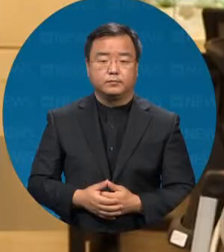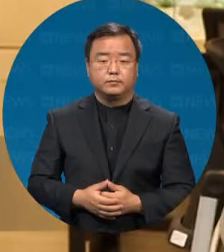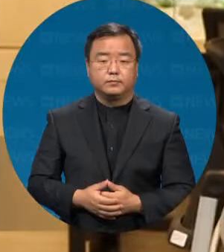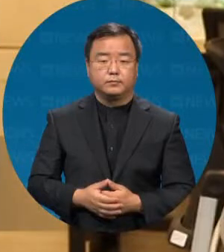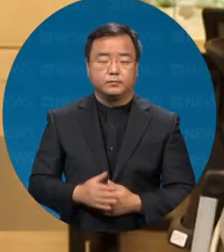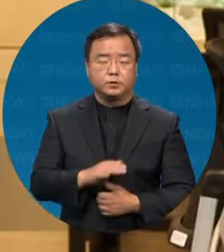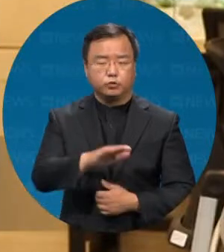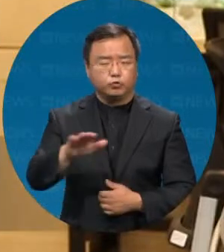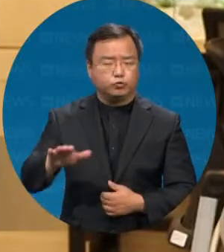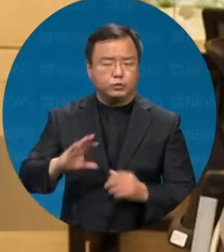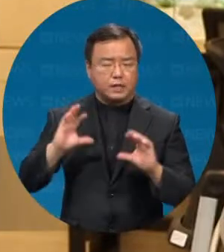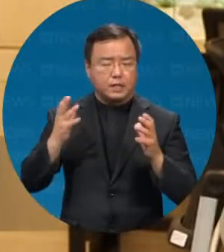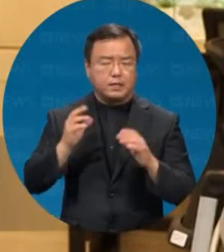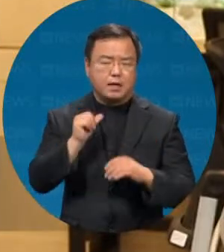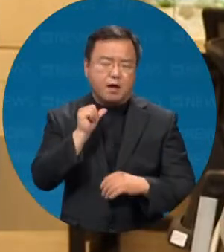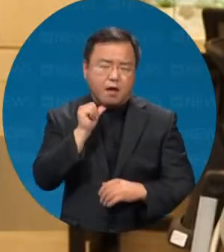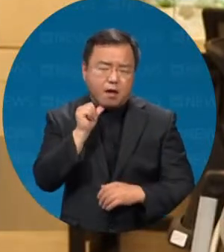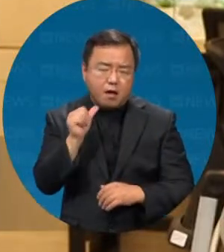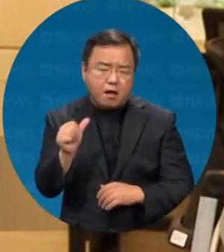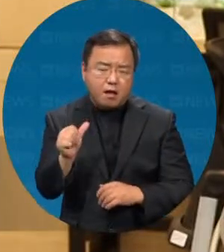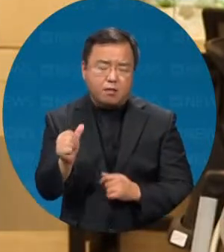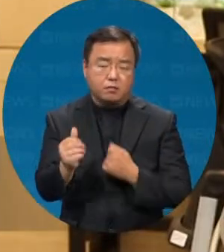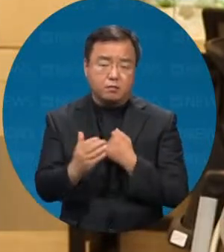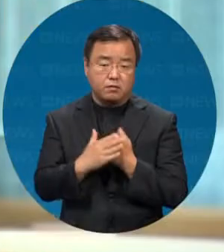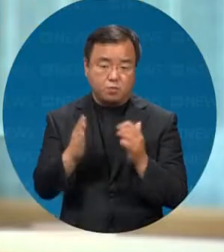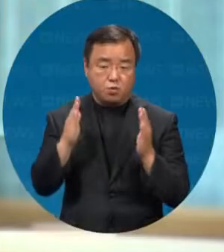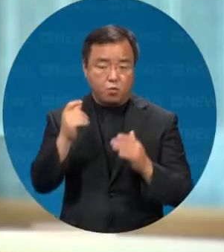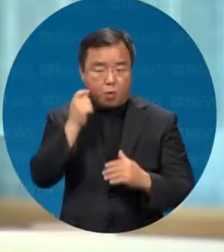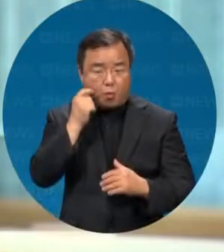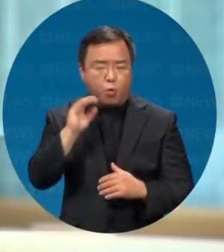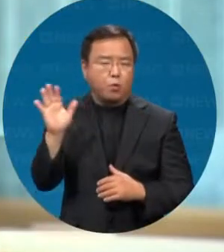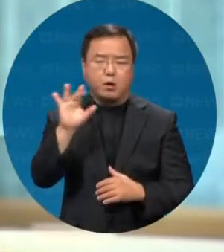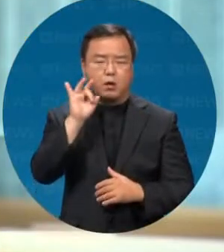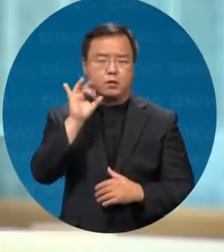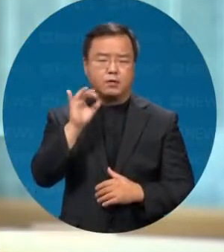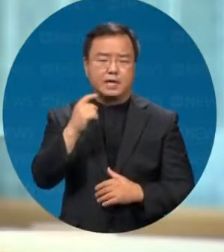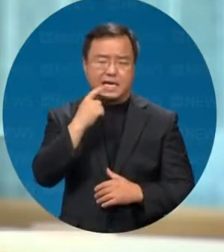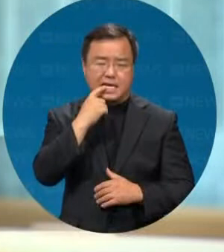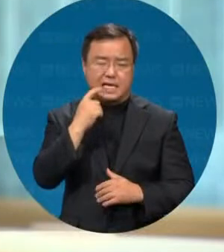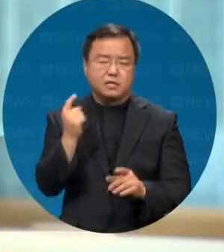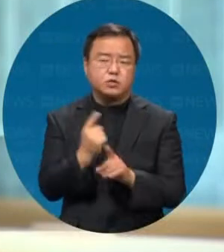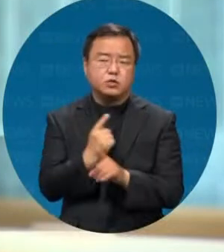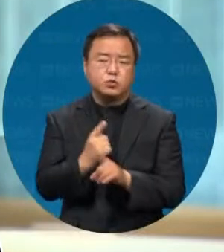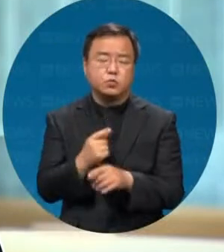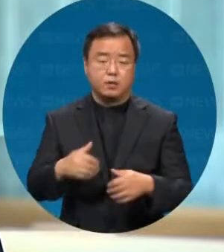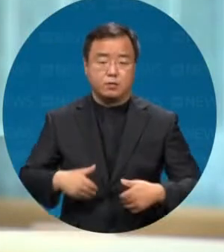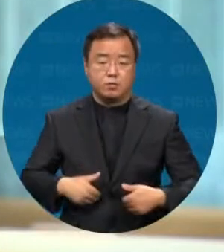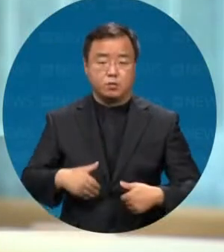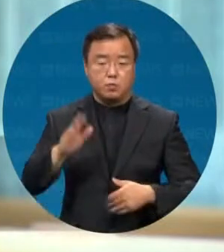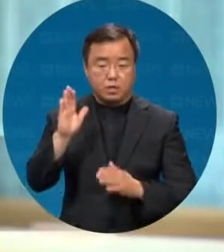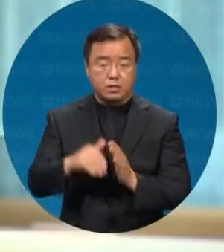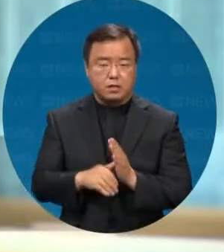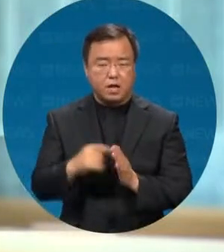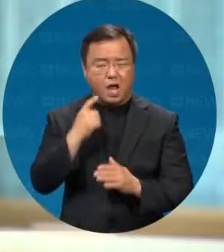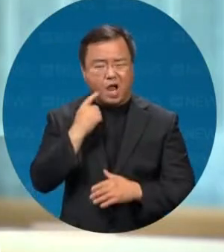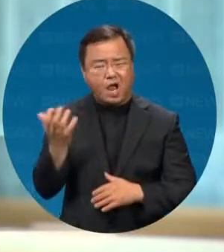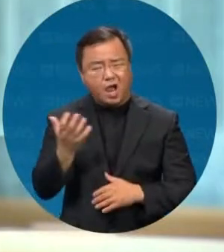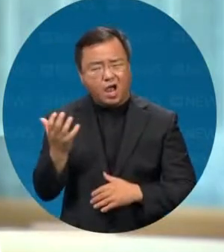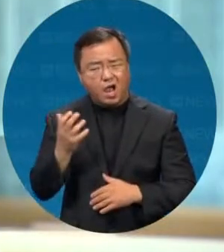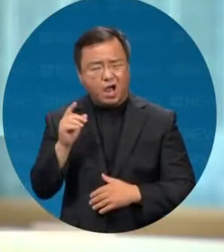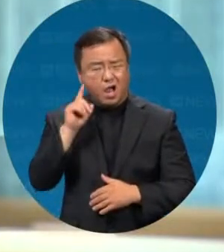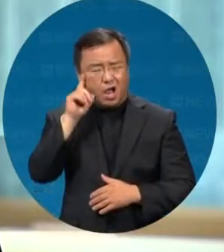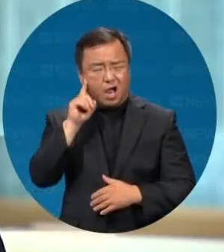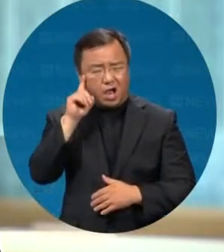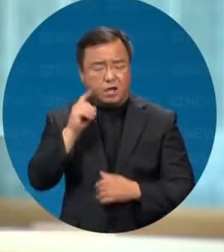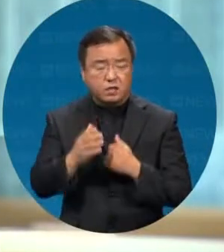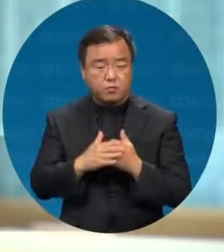우리 아이들이 가난해서 못 배우는 일은 없어야 되겠죠. 치과 치료를 해야 되는데 이가 아파서 그 신경을 다른 데 쓰다 보니까